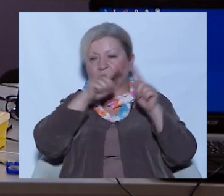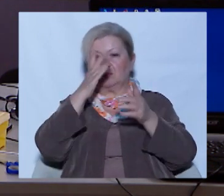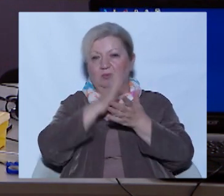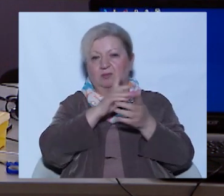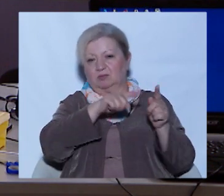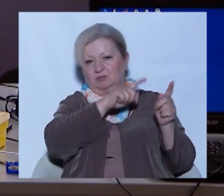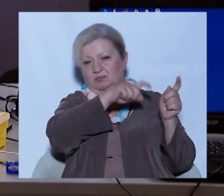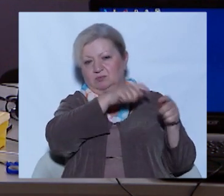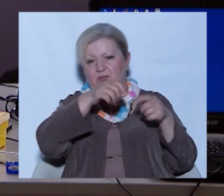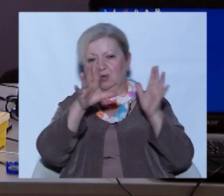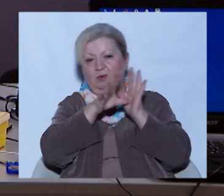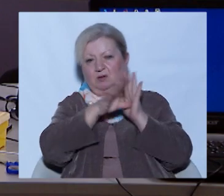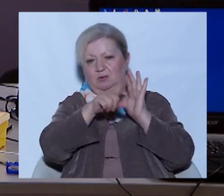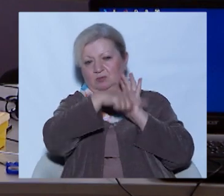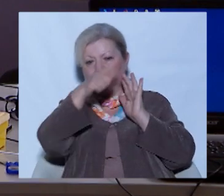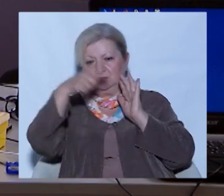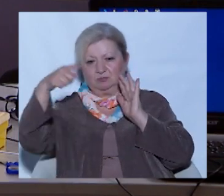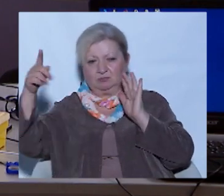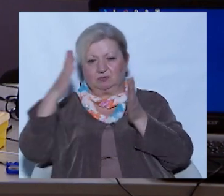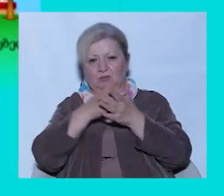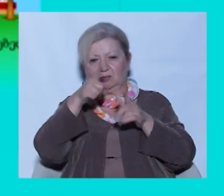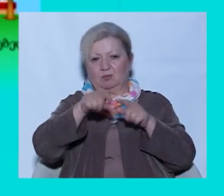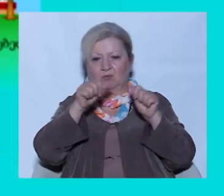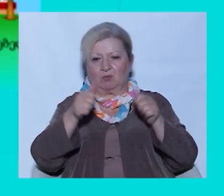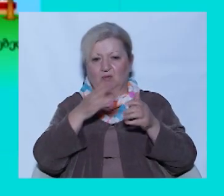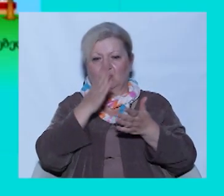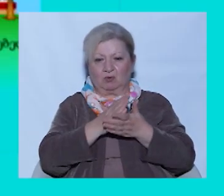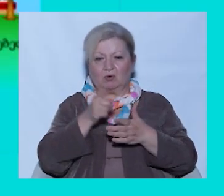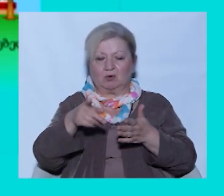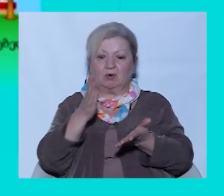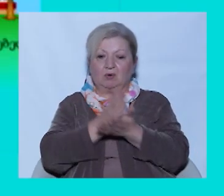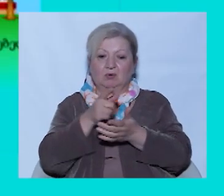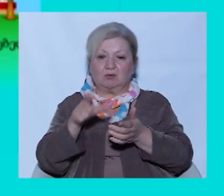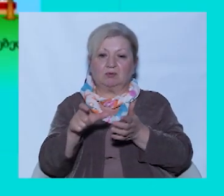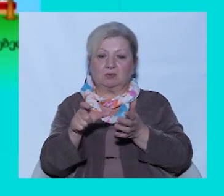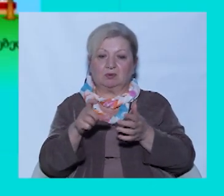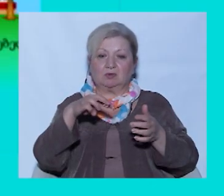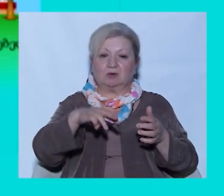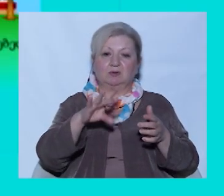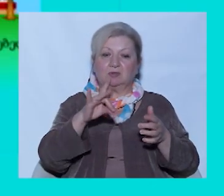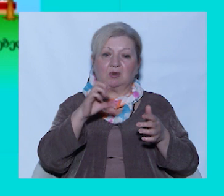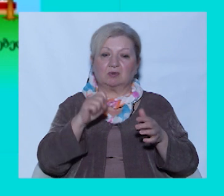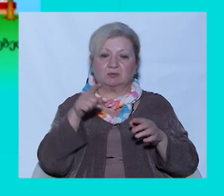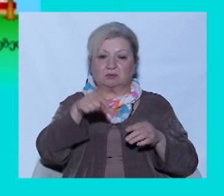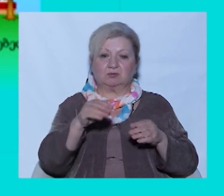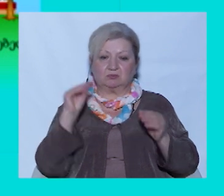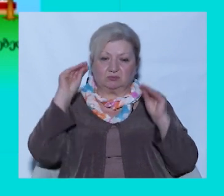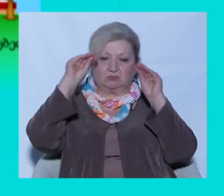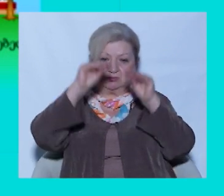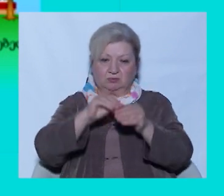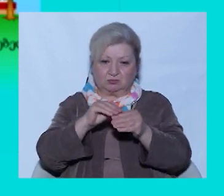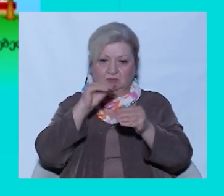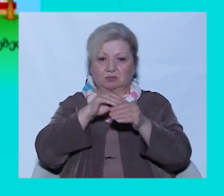მაგისტრალებზე გადაეცემა ელექტროენერგია ასეთი ფორმით, ისევ დგას ტრანსფორმატორი, ისევ დასწია ამ